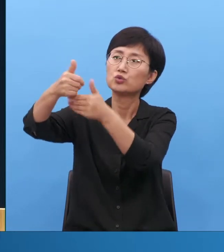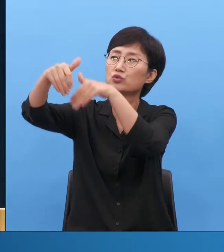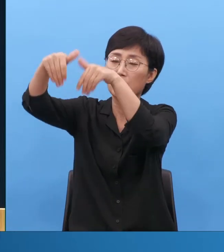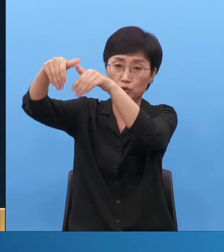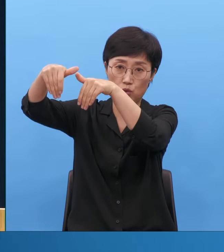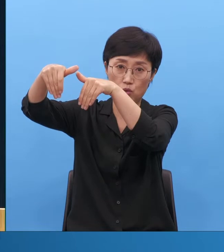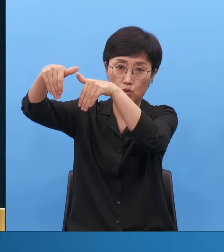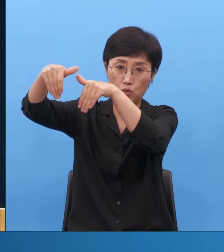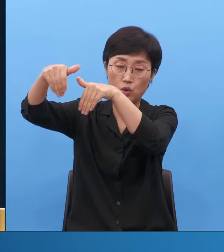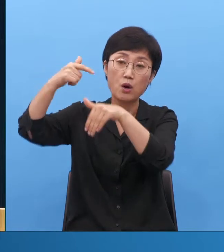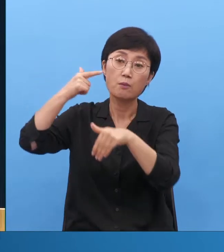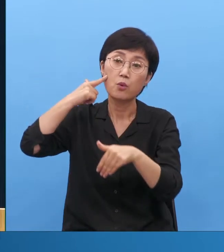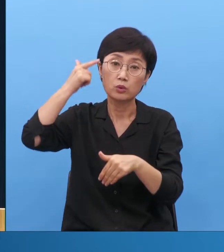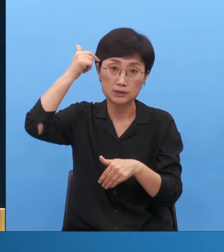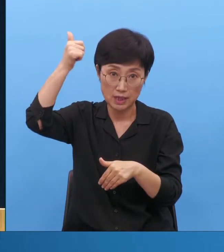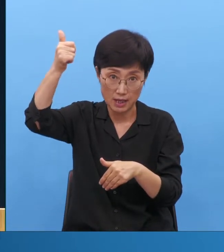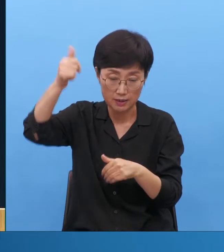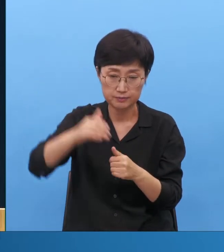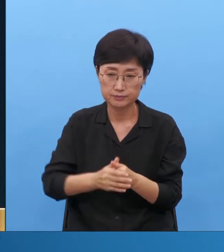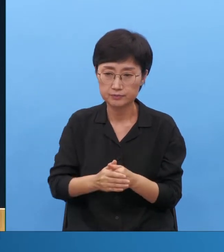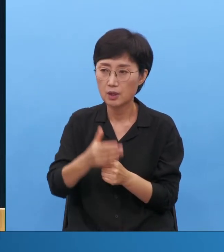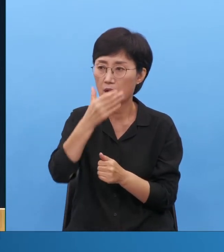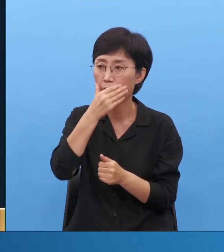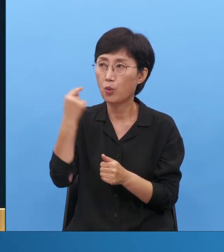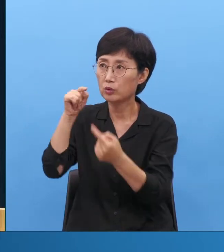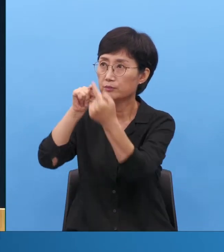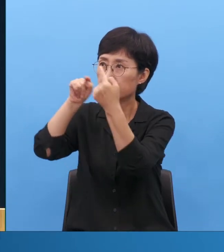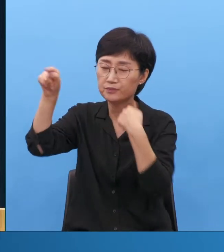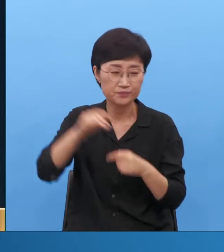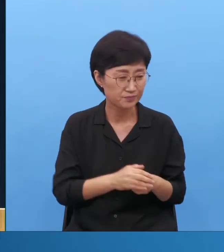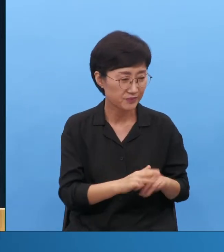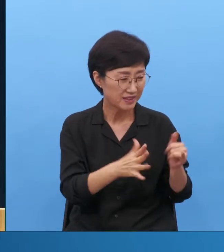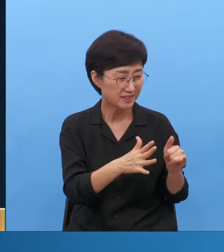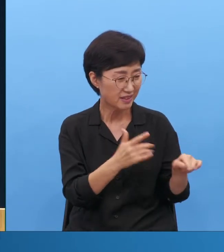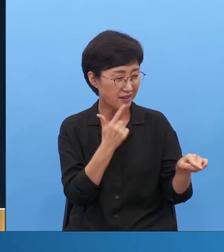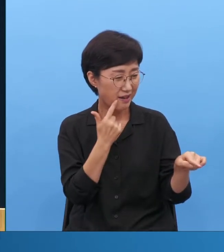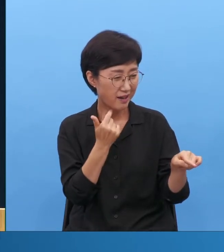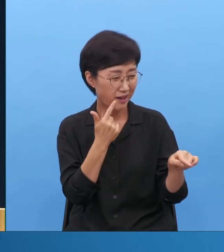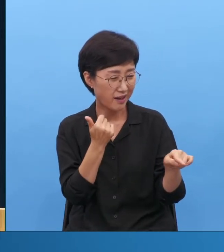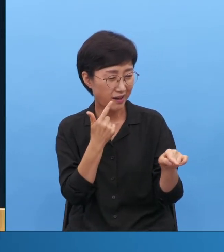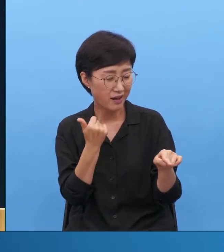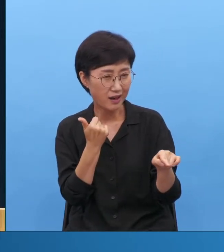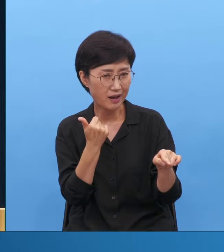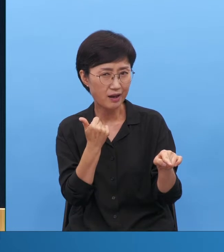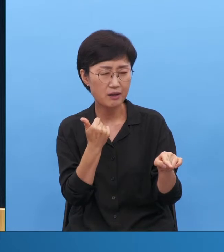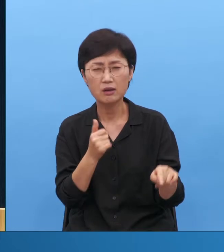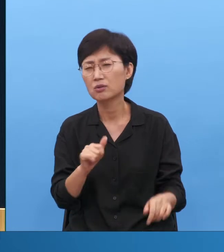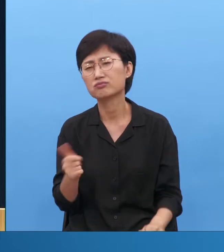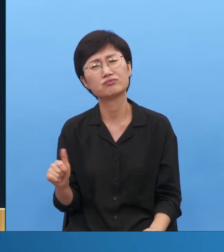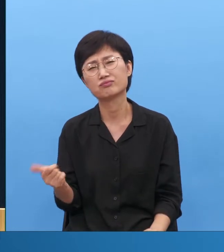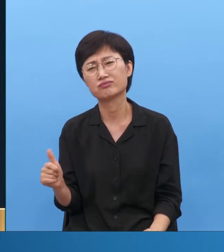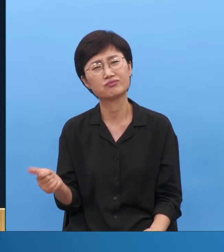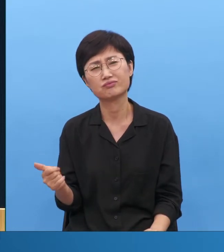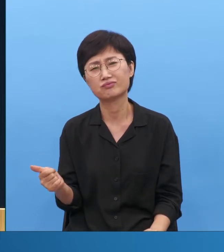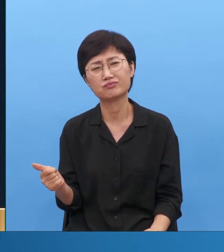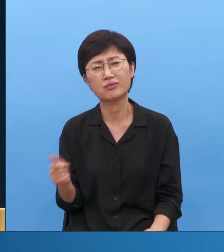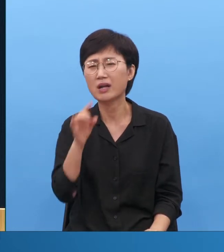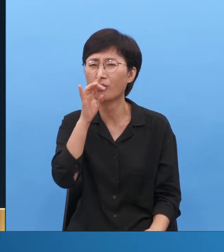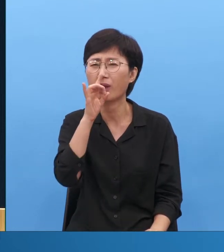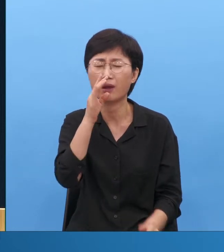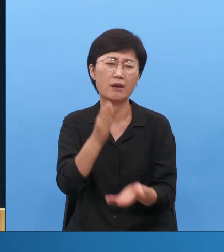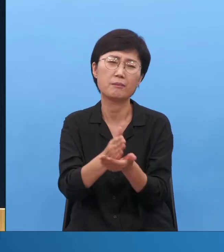다른 거에 관심이 있으면 죽는 겁니다. If servants of the Lord are interested in other things, then they will die. 그렇잖아요.